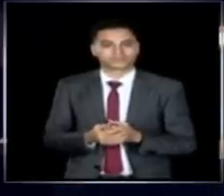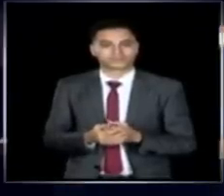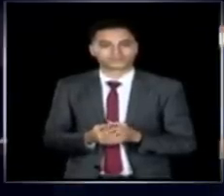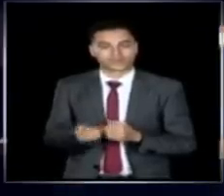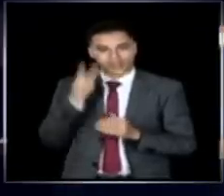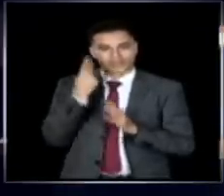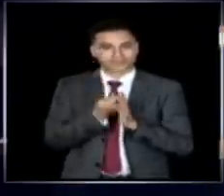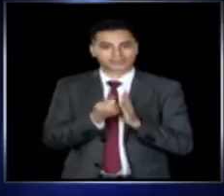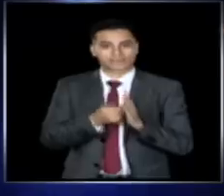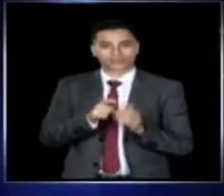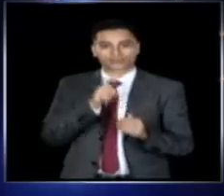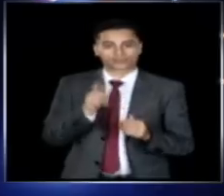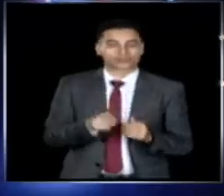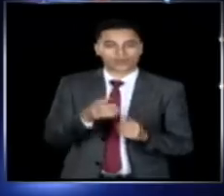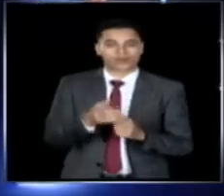أدب والسؤال هو: